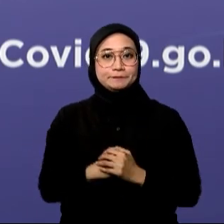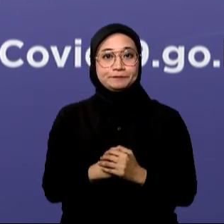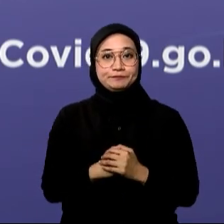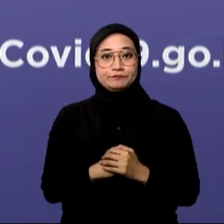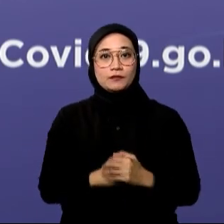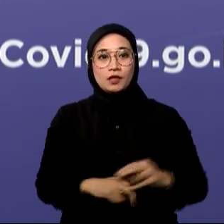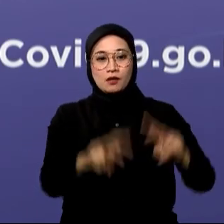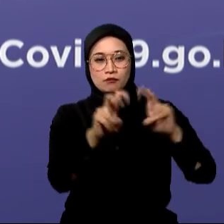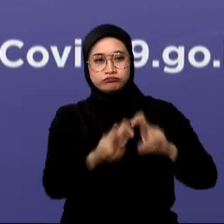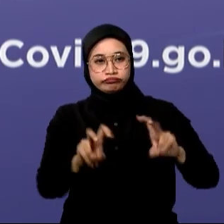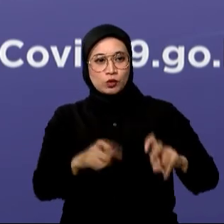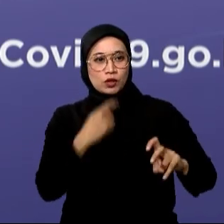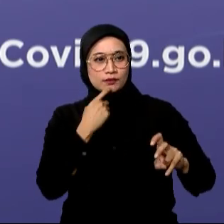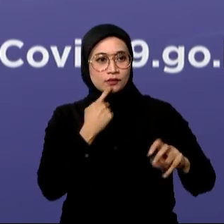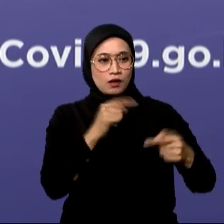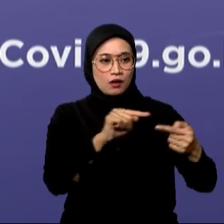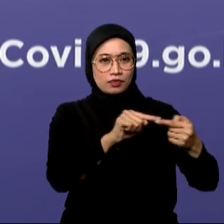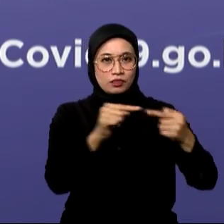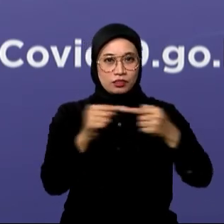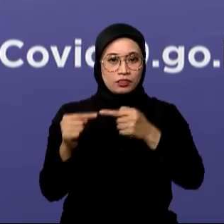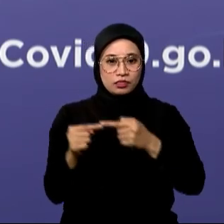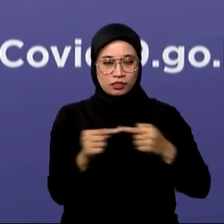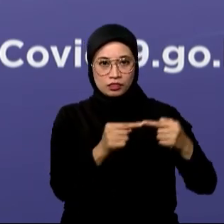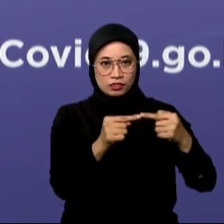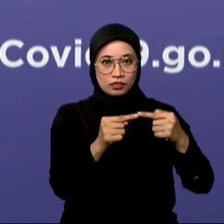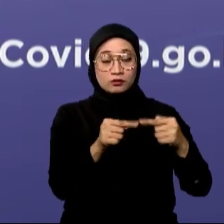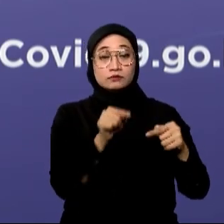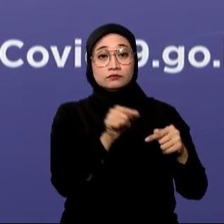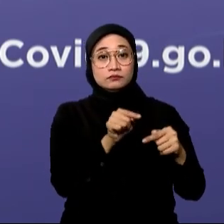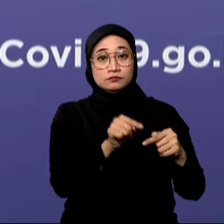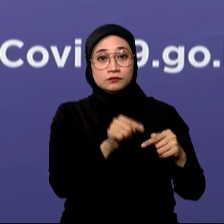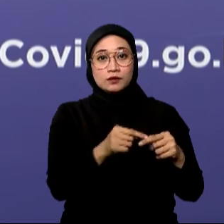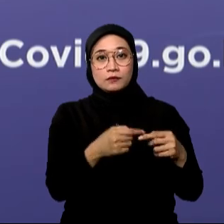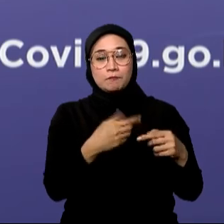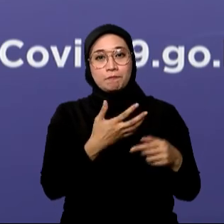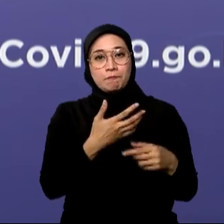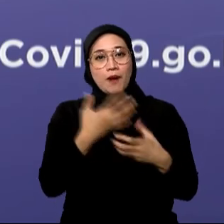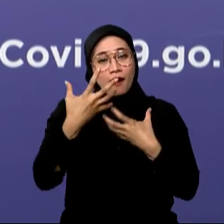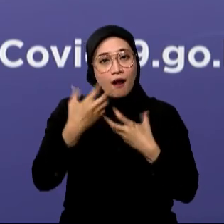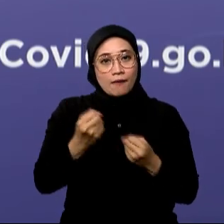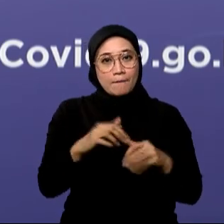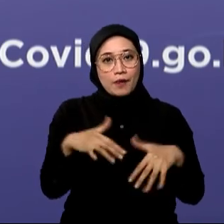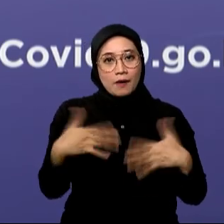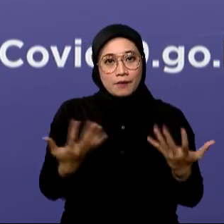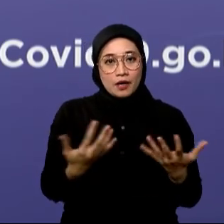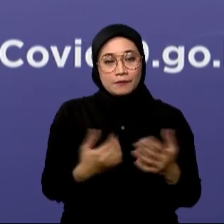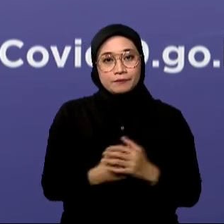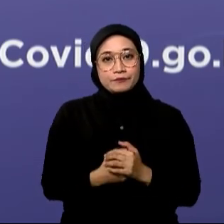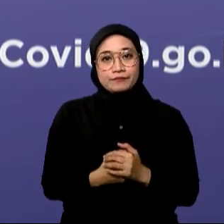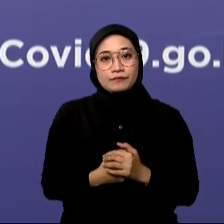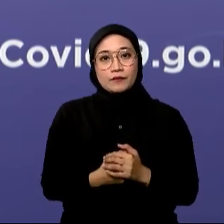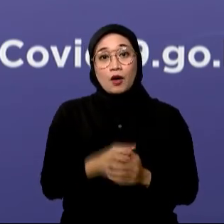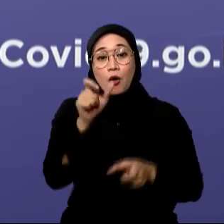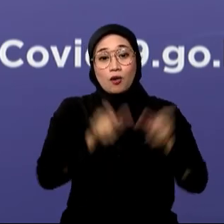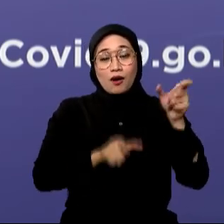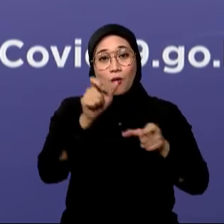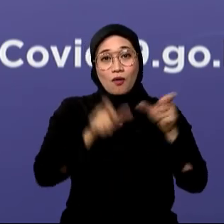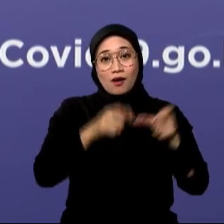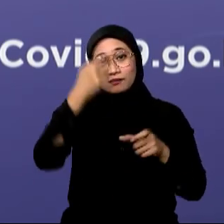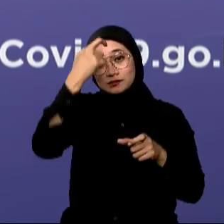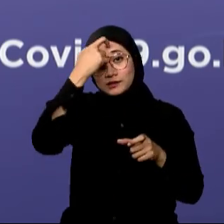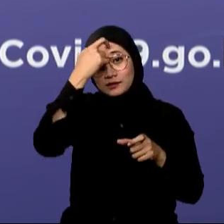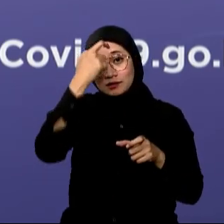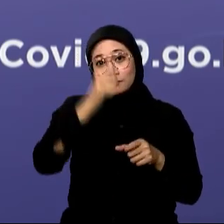kita lakukan secara agresif, kita harapkan bahwa seluruh kasus-kasus konfirmasi, sekalipun tanpa gejala, bisa